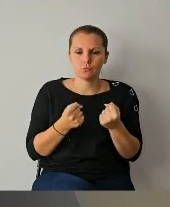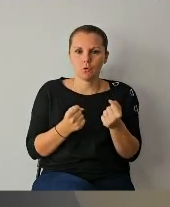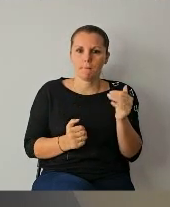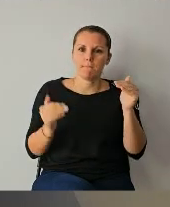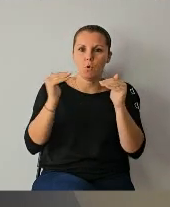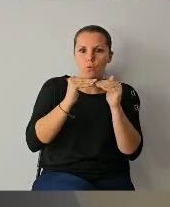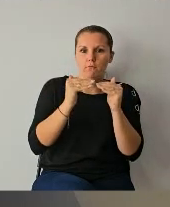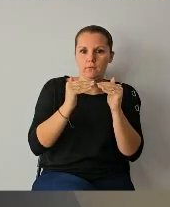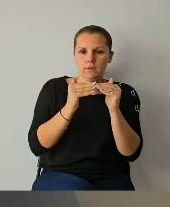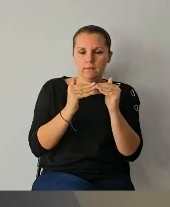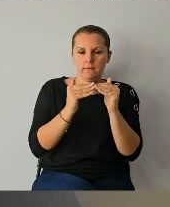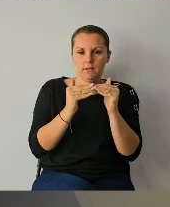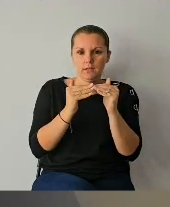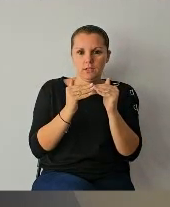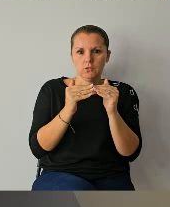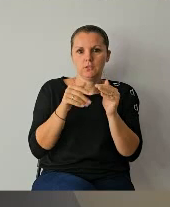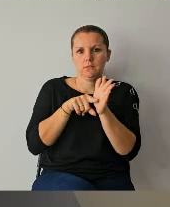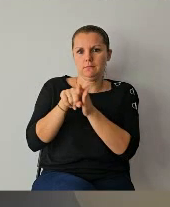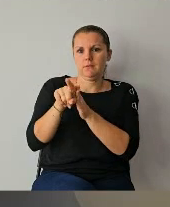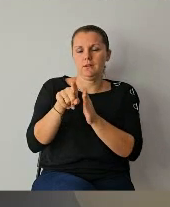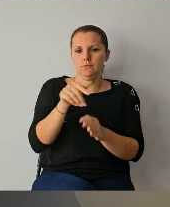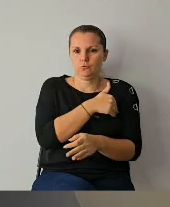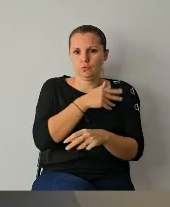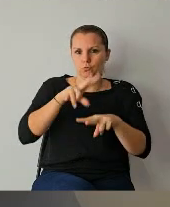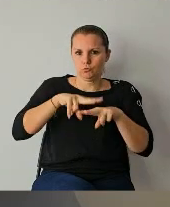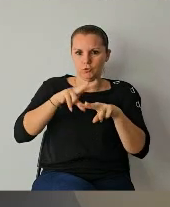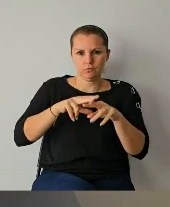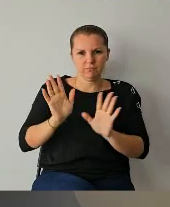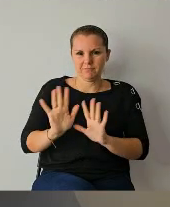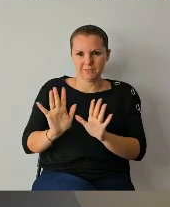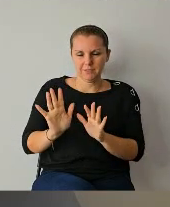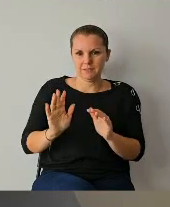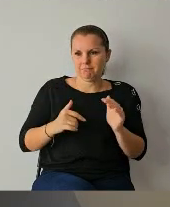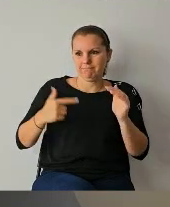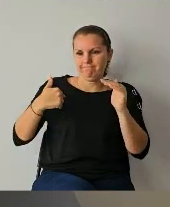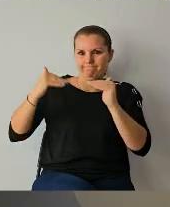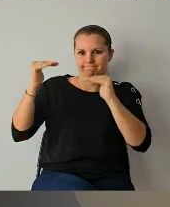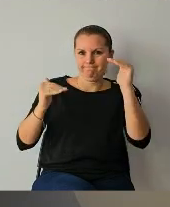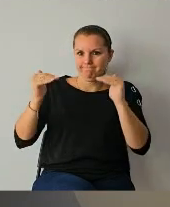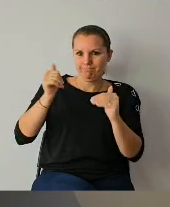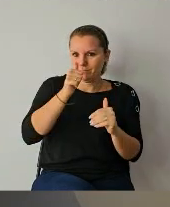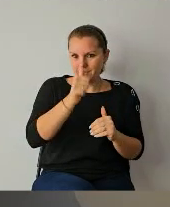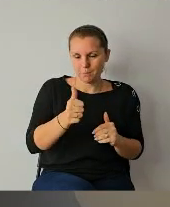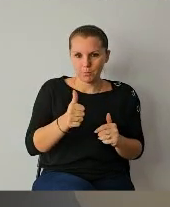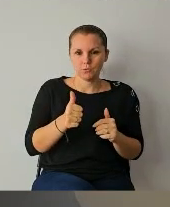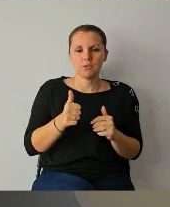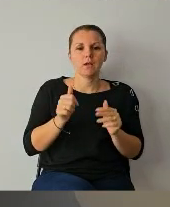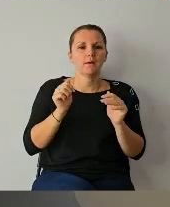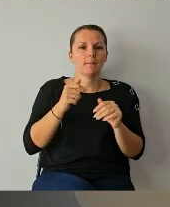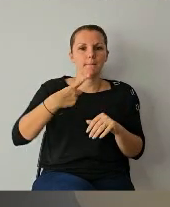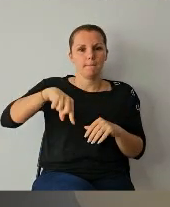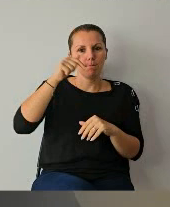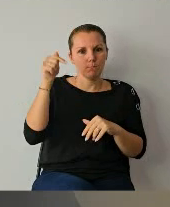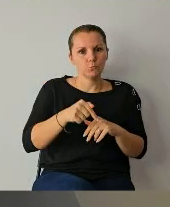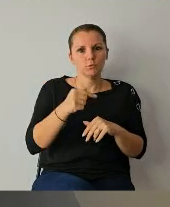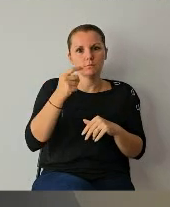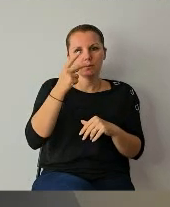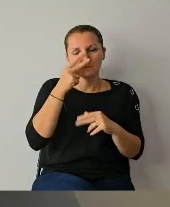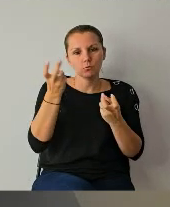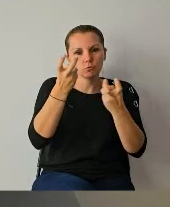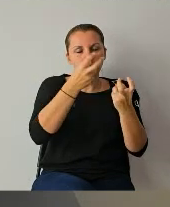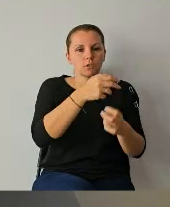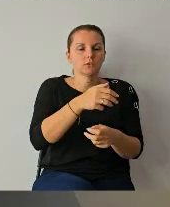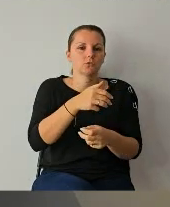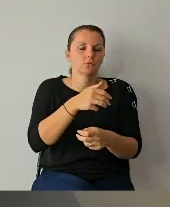porównywać do szkół rzeszowskich. Raczej się porównujemy do szkół wokół z naszych gmin